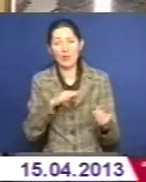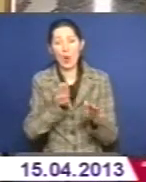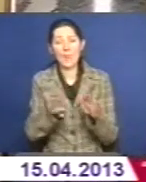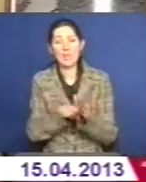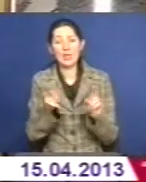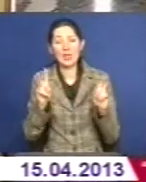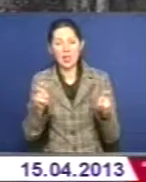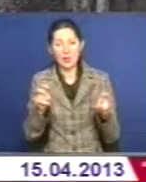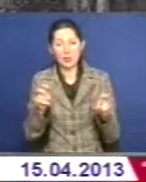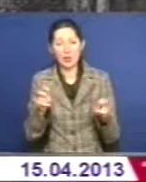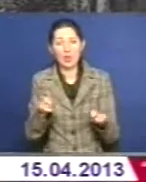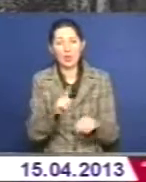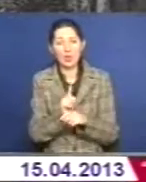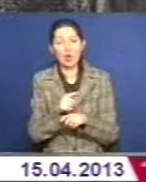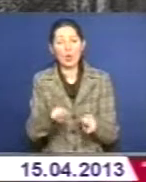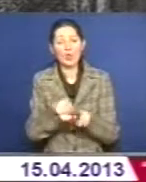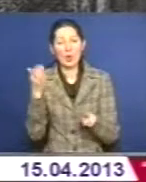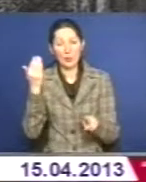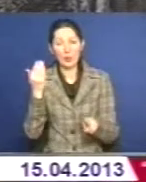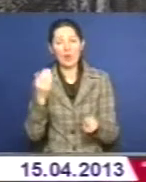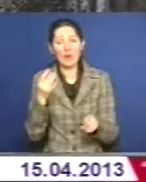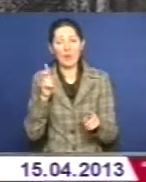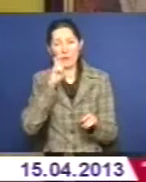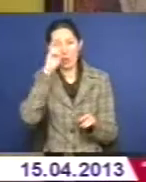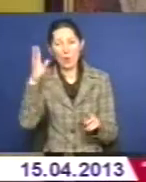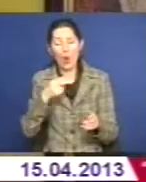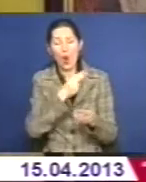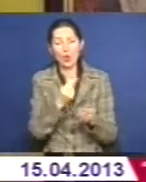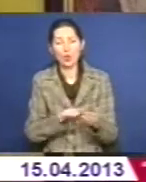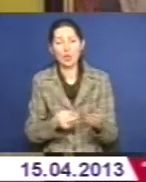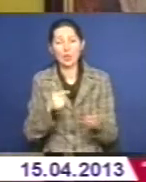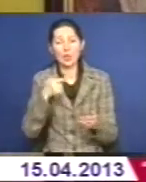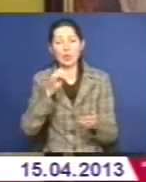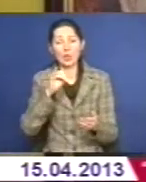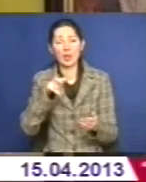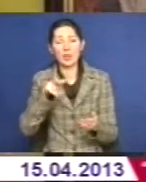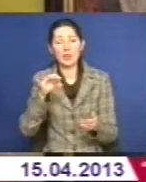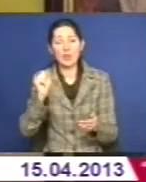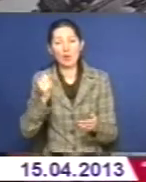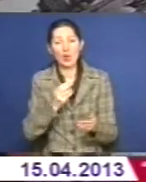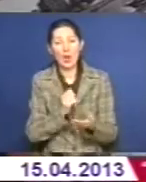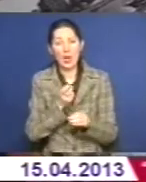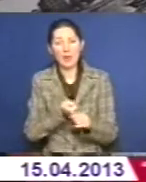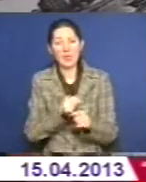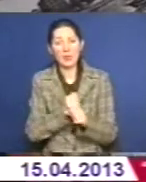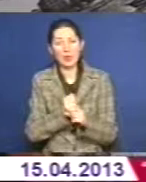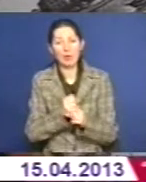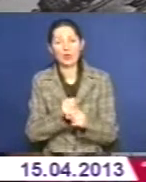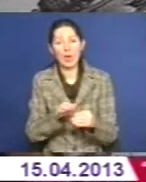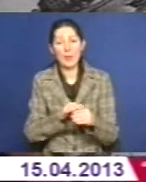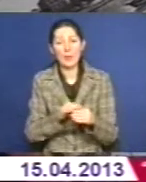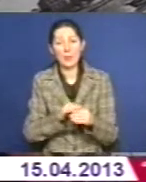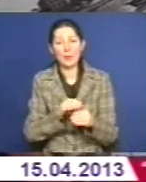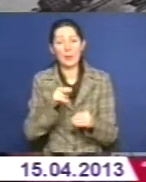минуле» місцевого художника Миколи Гілевського, який творить під псевдонімом Нікас Почаївський. На кожній картині вулиці та